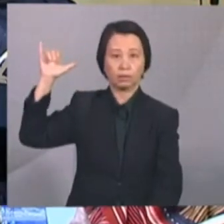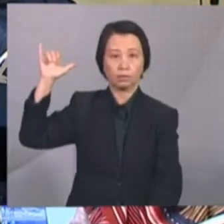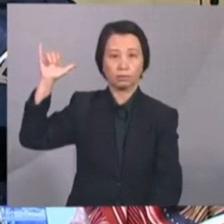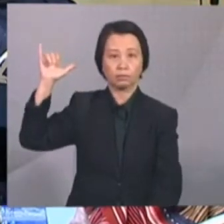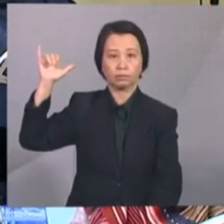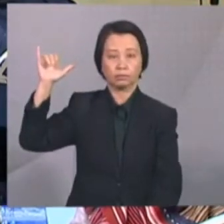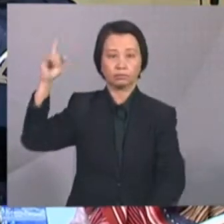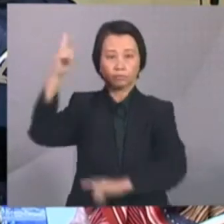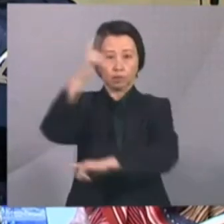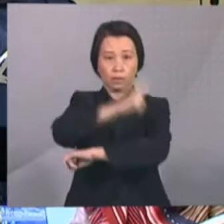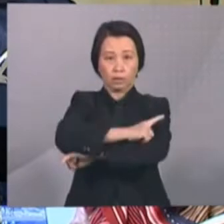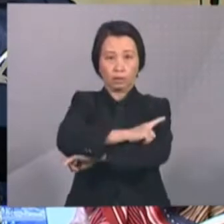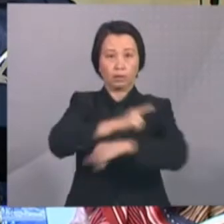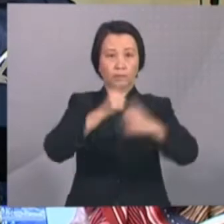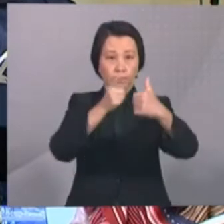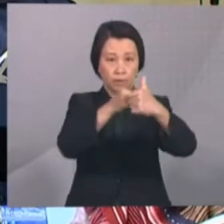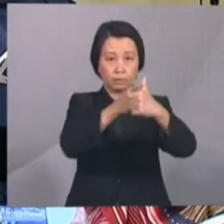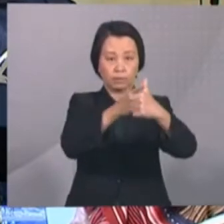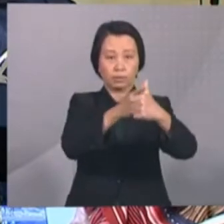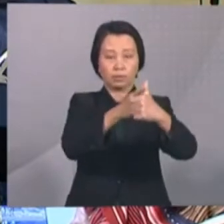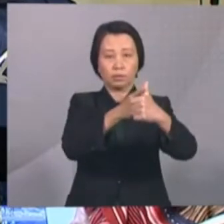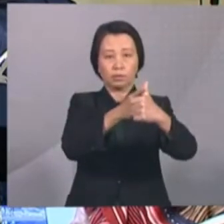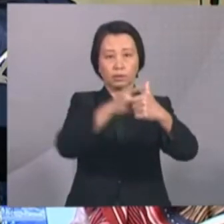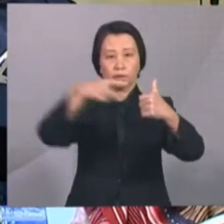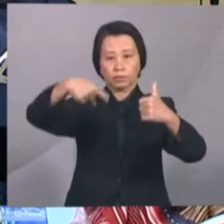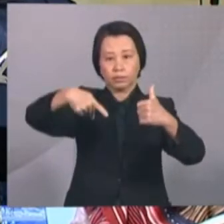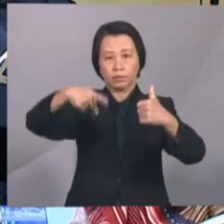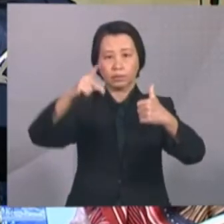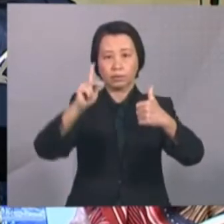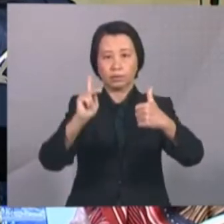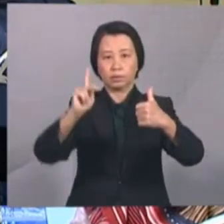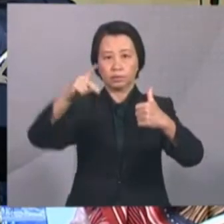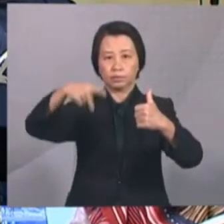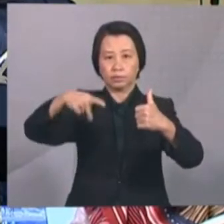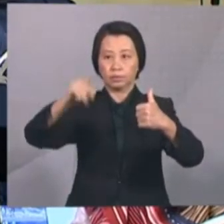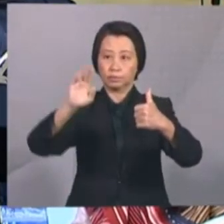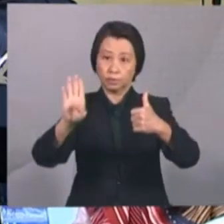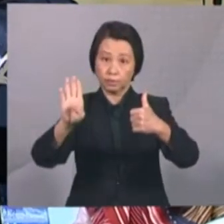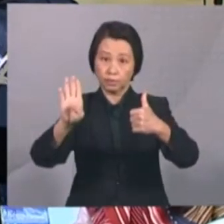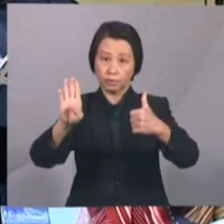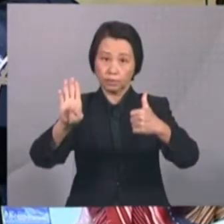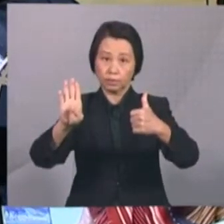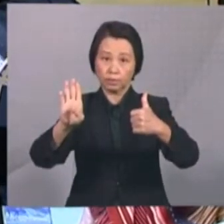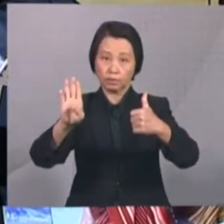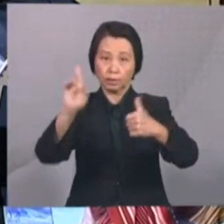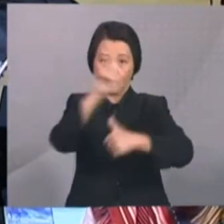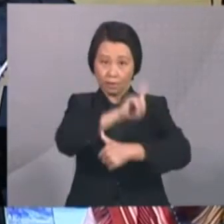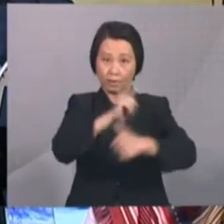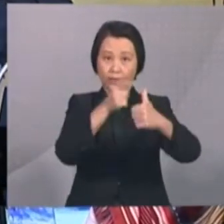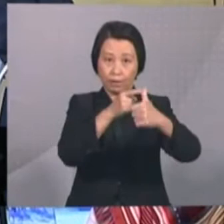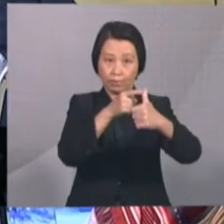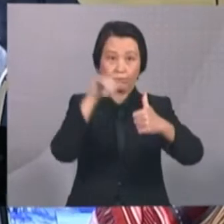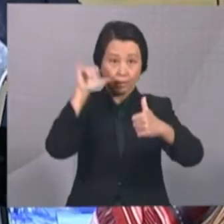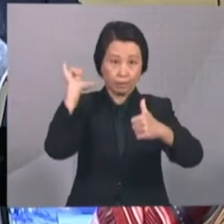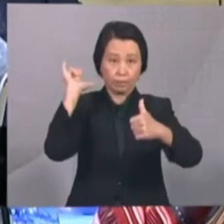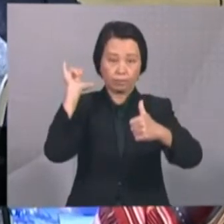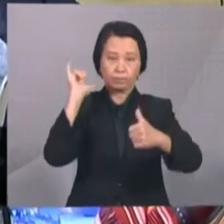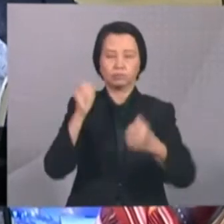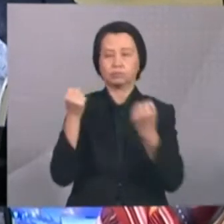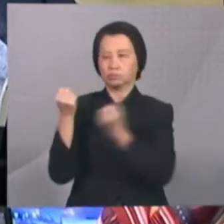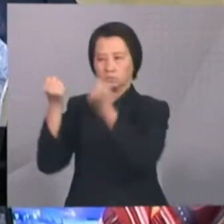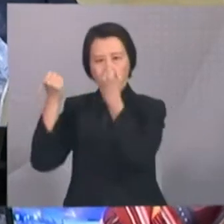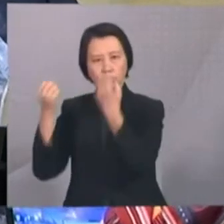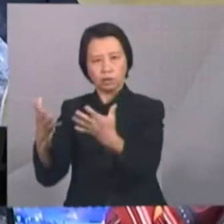merupakan hari pertama a bike Feby dilaksanakan Hai ramai yang